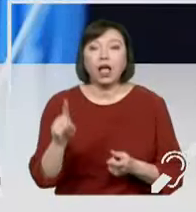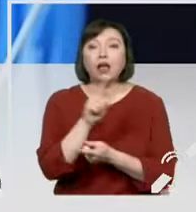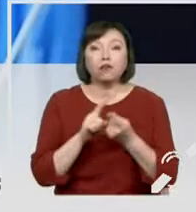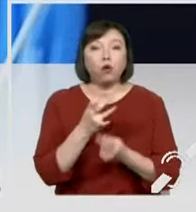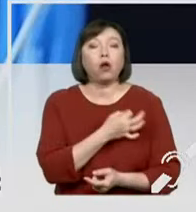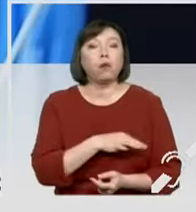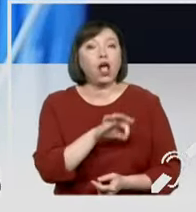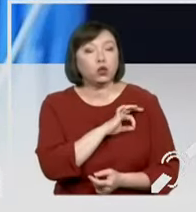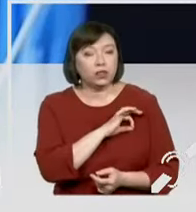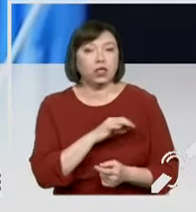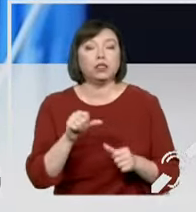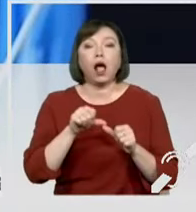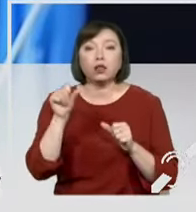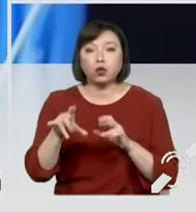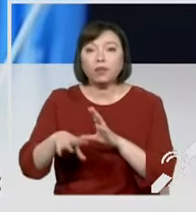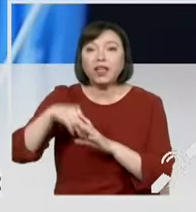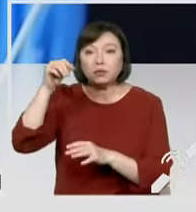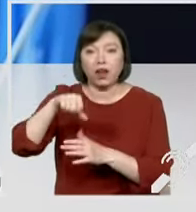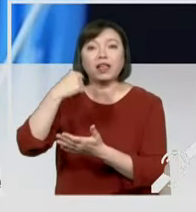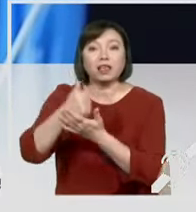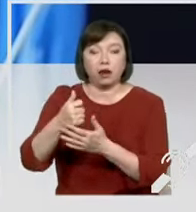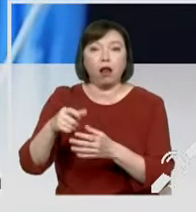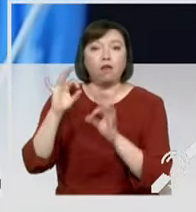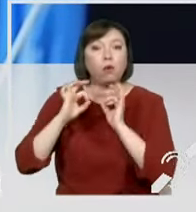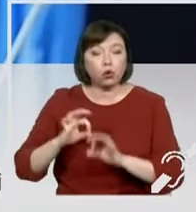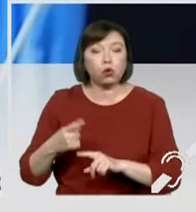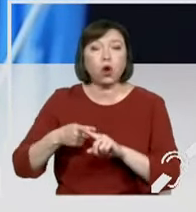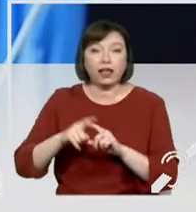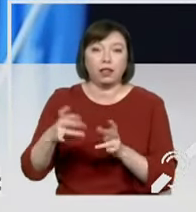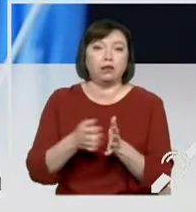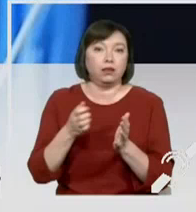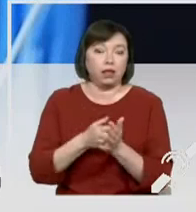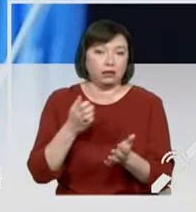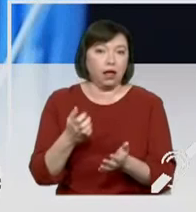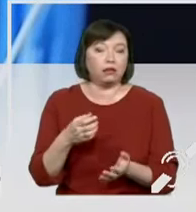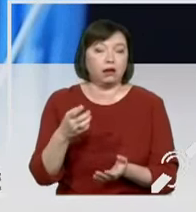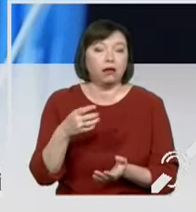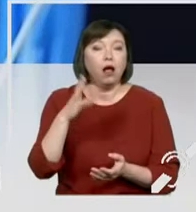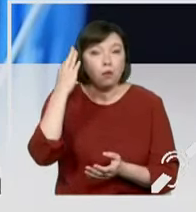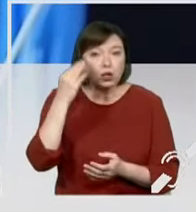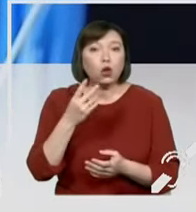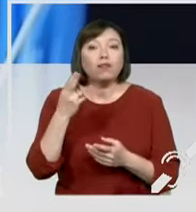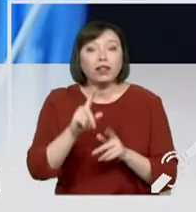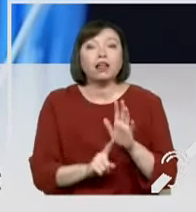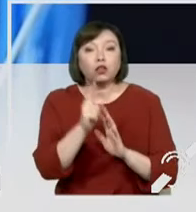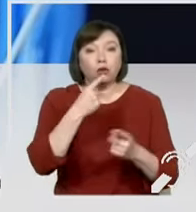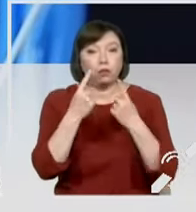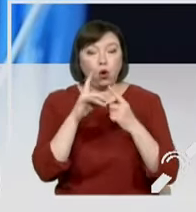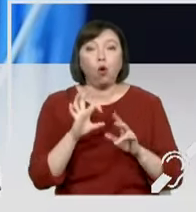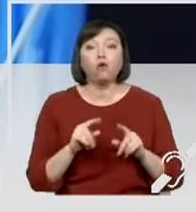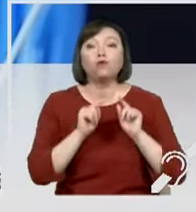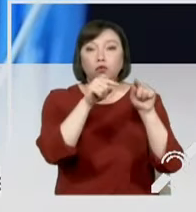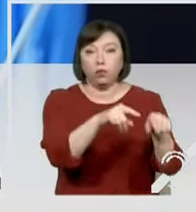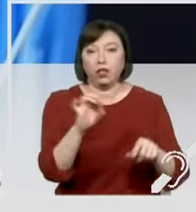Reforma justiției, în special alegerea procurorului general, este restanța Chișinăului pentru a putea începe negocierile de aderare la